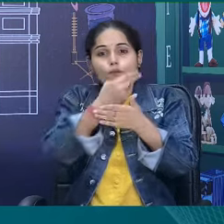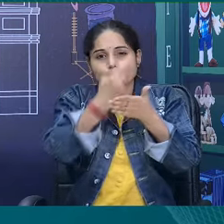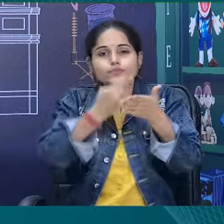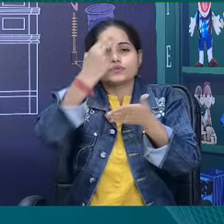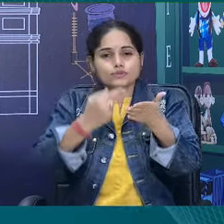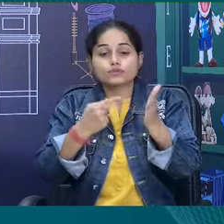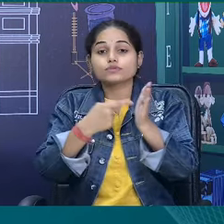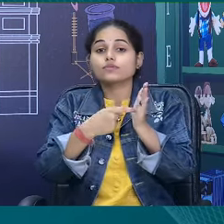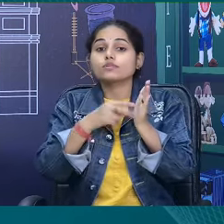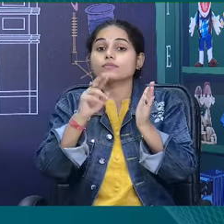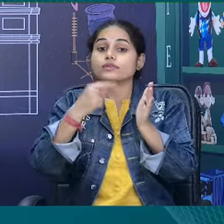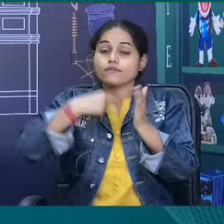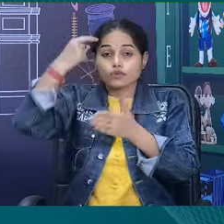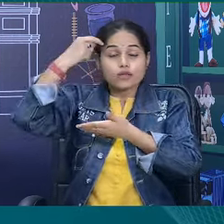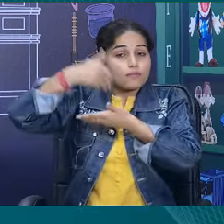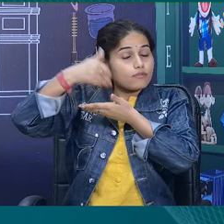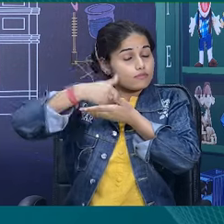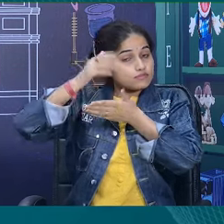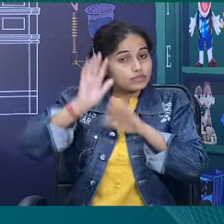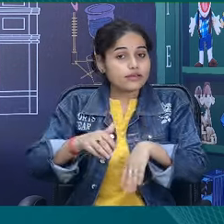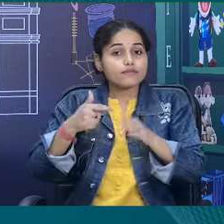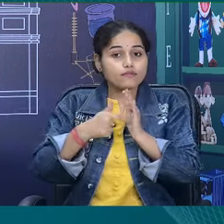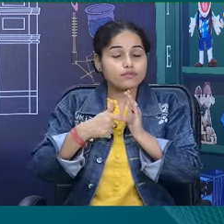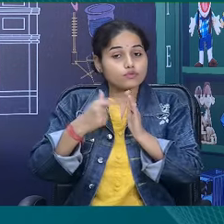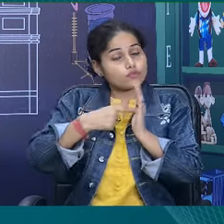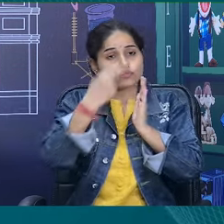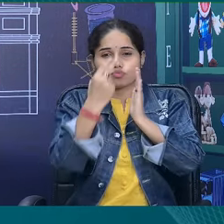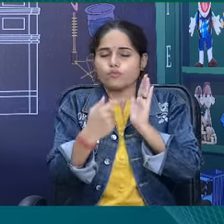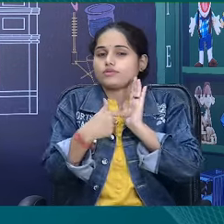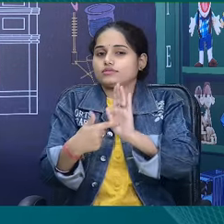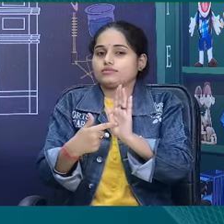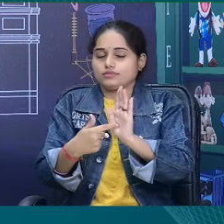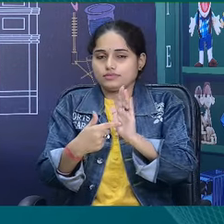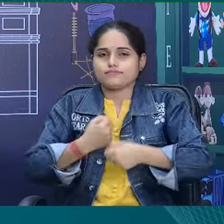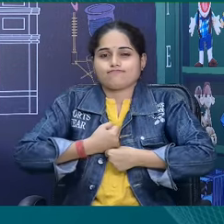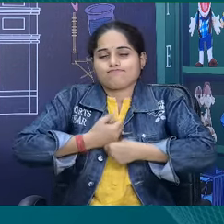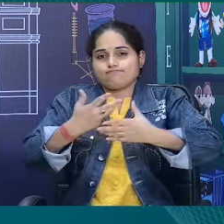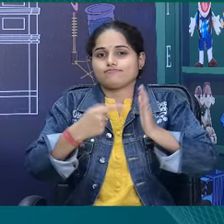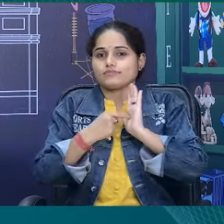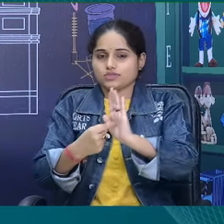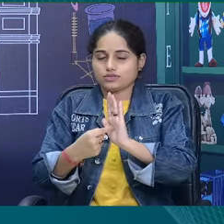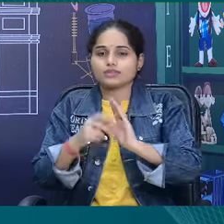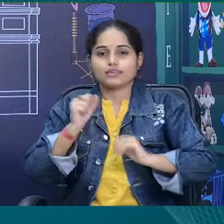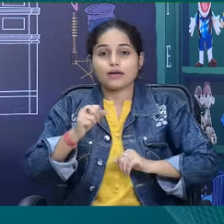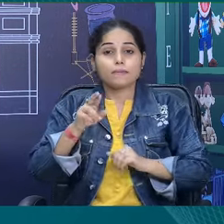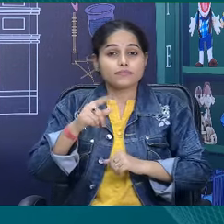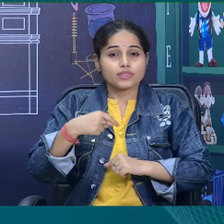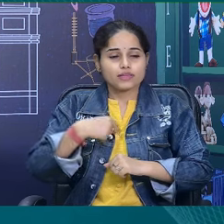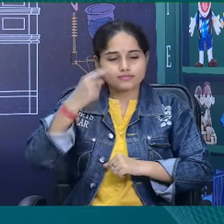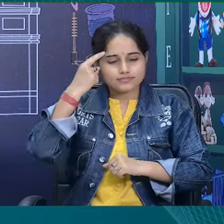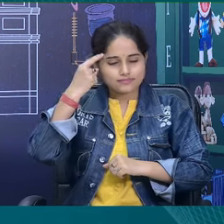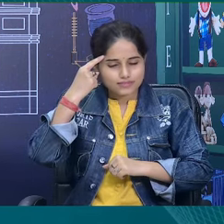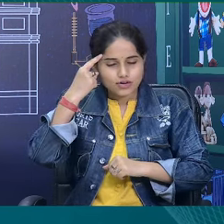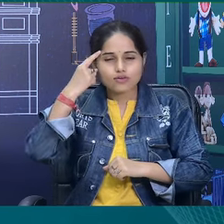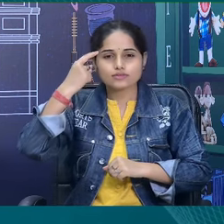प्रोसेस इनसाइड देयर थॉट्स सो इट इज इंपोर्टेंट टू डिपिक्ट दैट राइट तो निश्चित तौर पर जो हमारे विचार होते हैं जिस तरह से हम